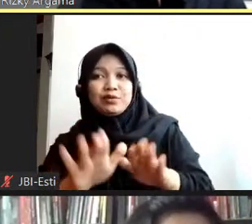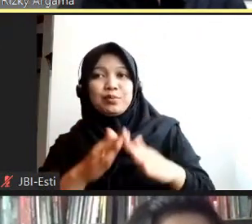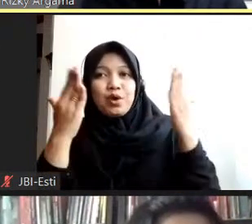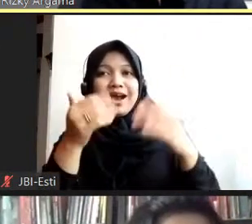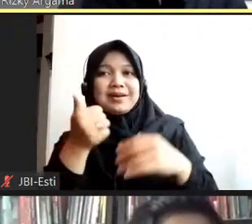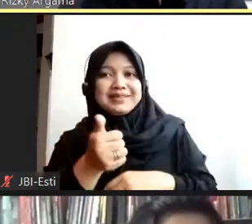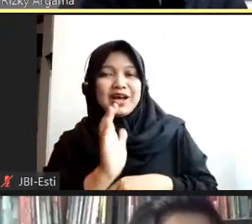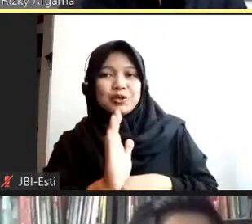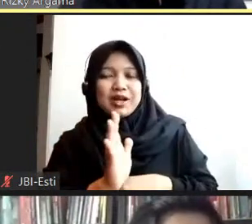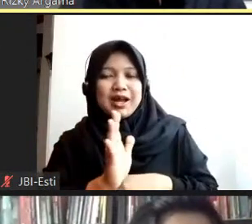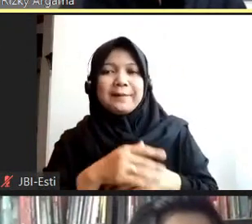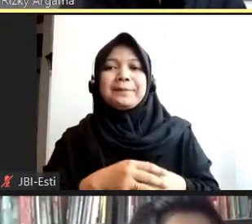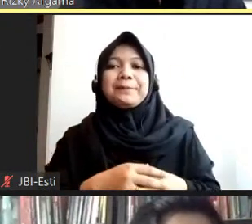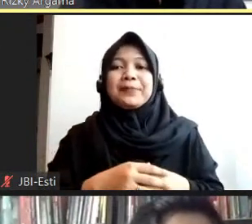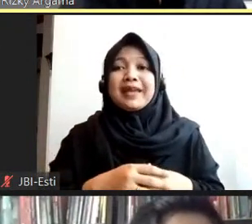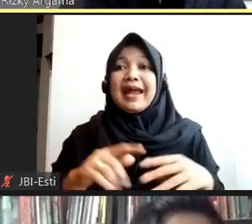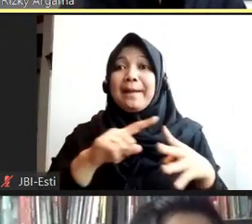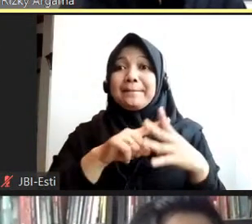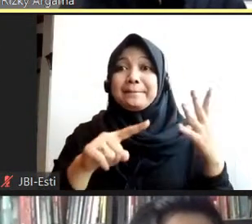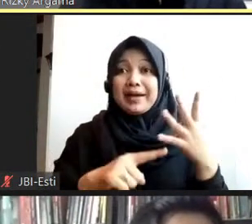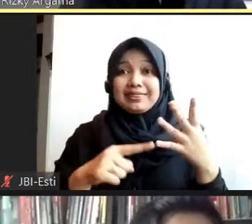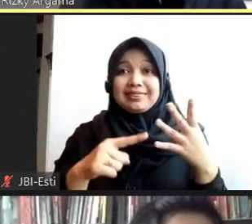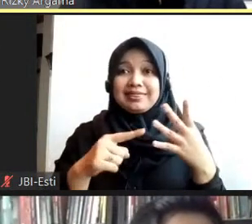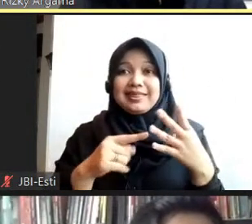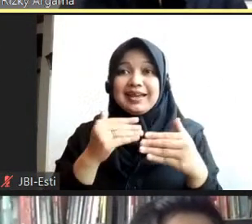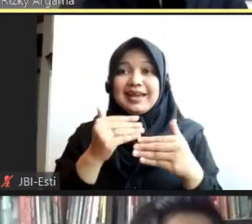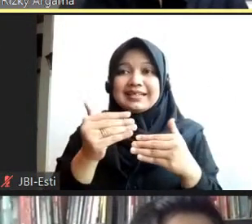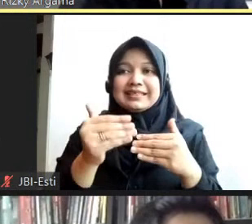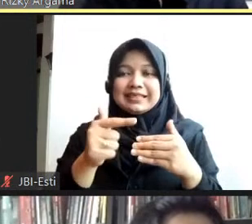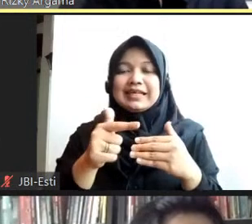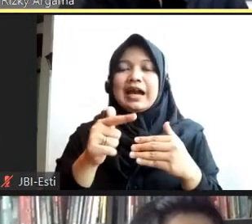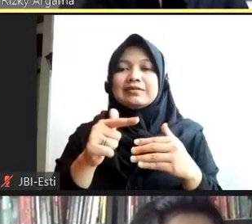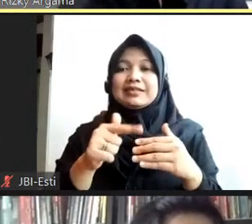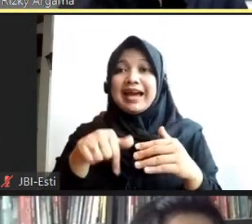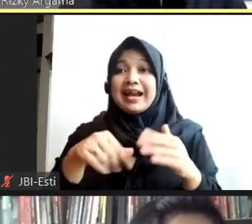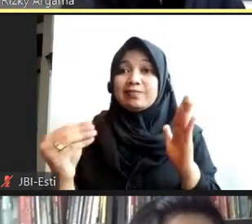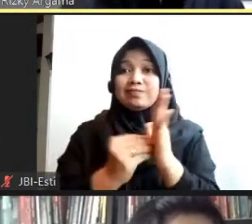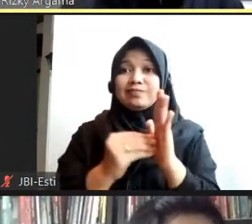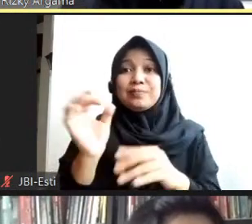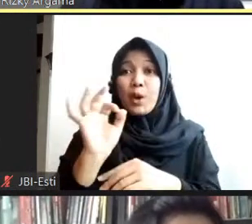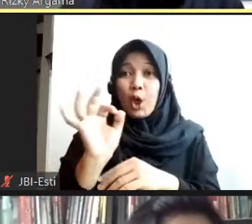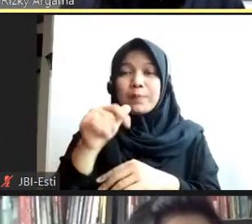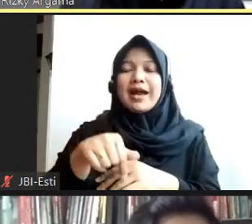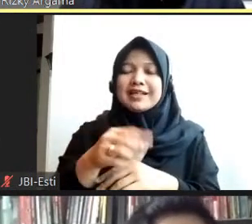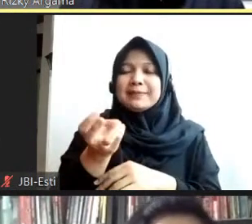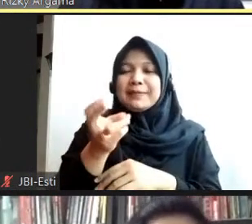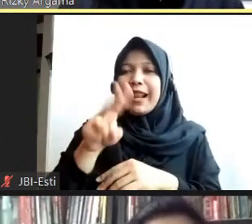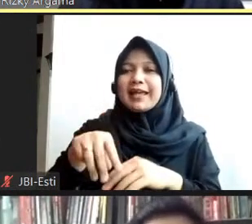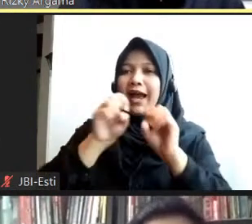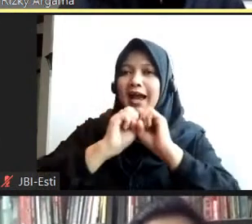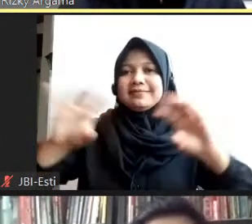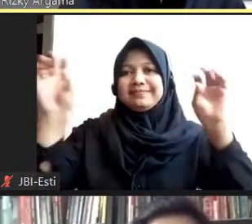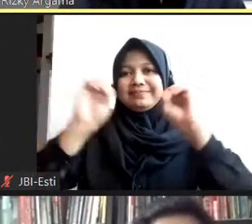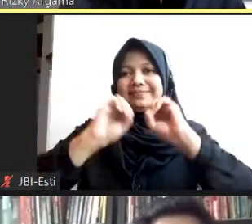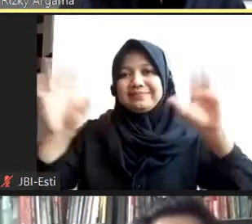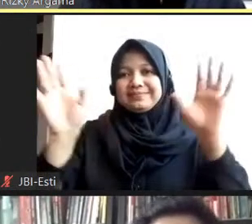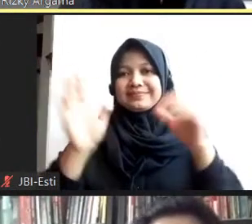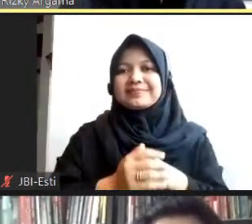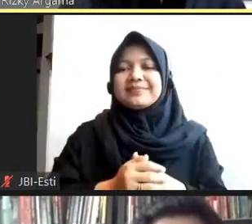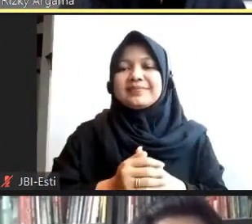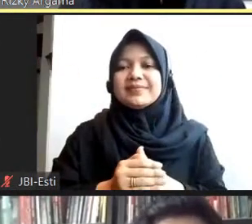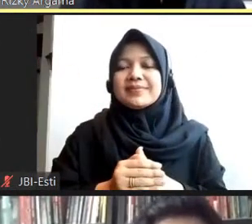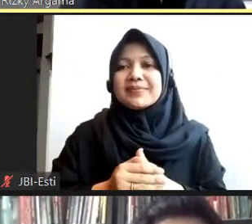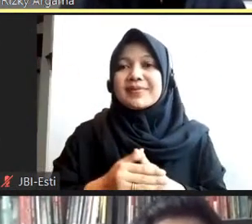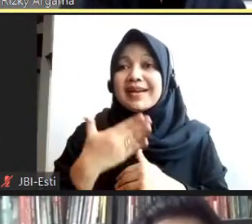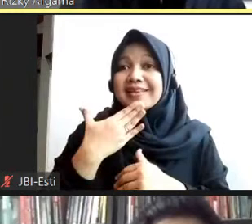edisi berikutnya yang belum terbit itu akan segera dipublikasikan dalam waktu dekat. Sekali lagi terima kasih.